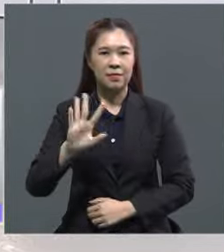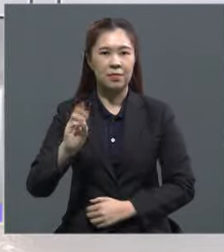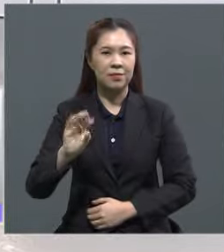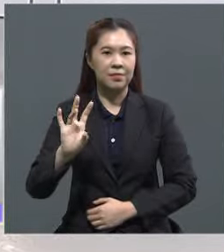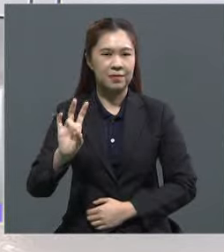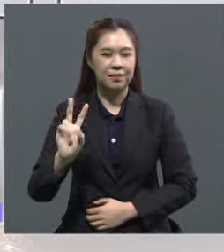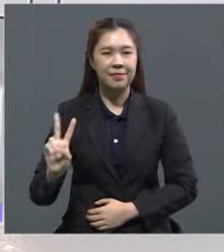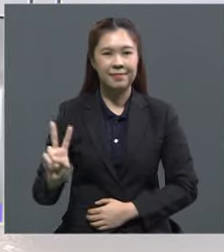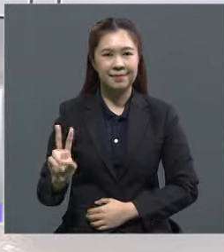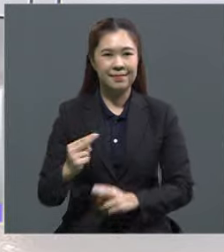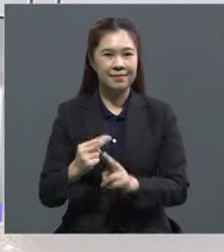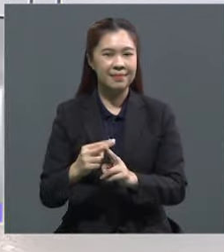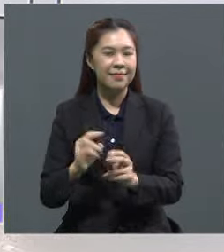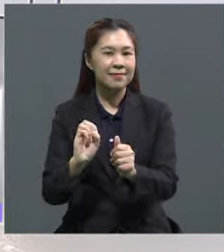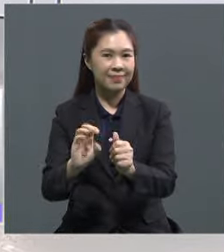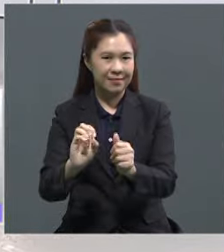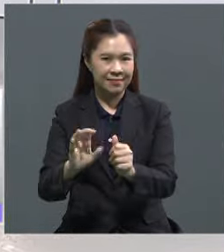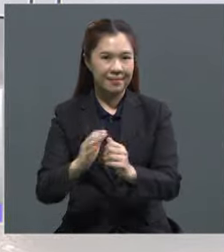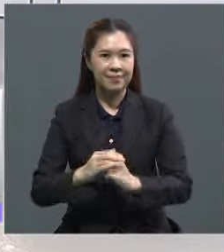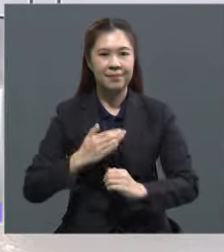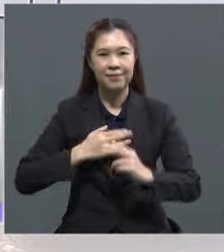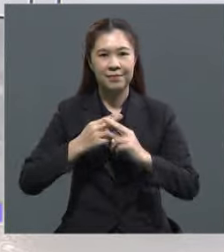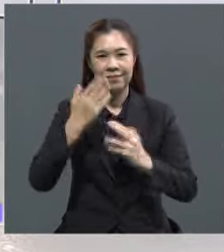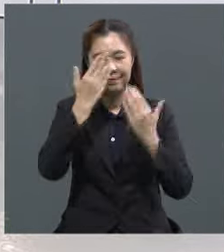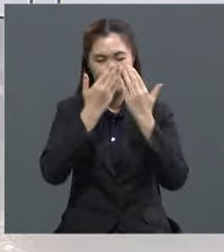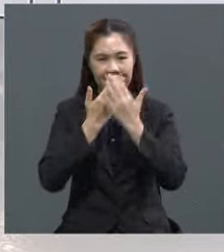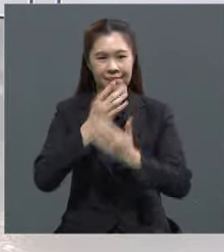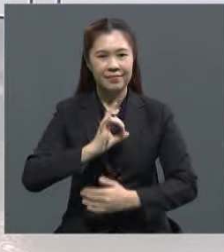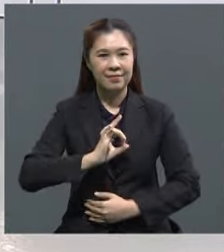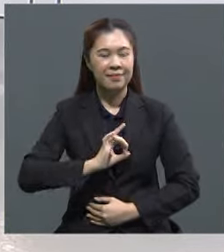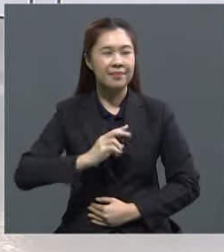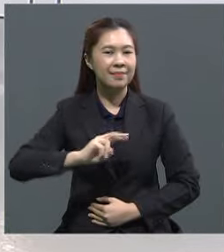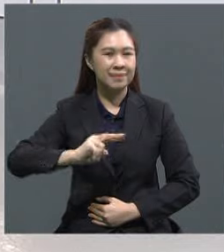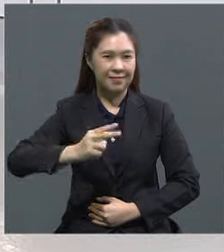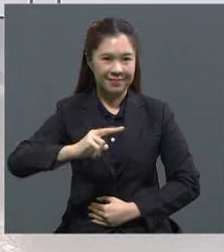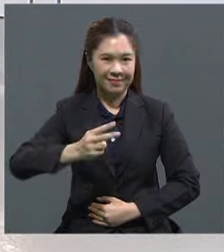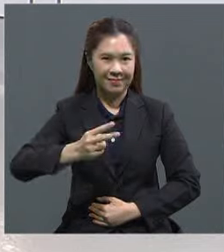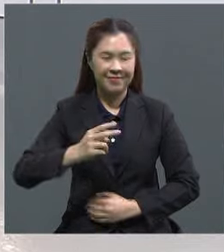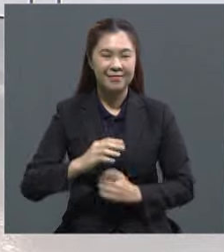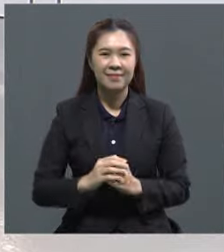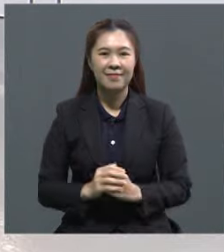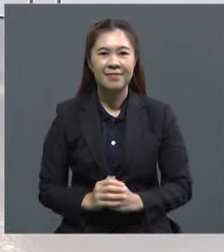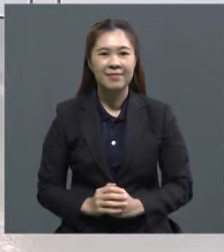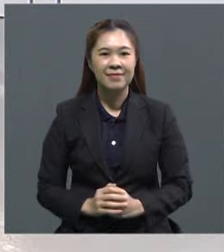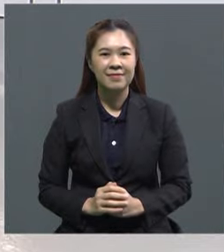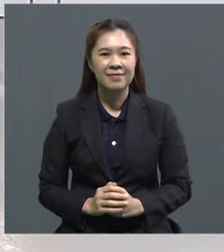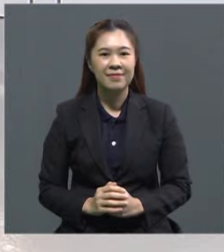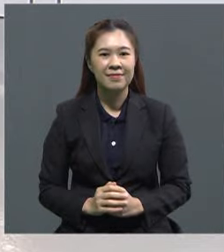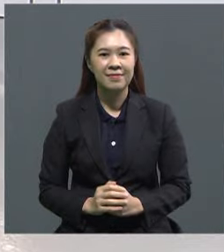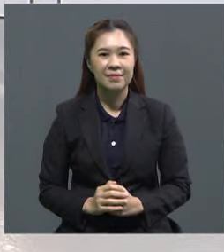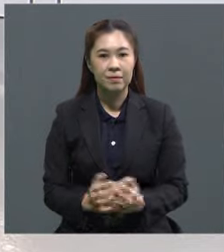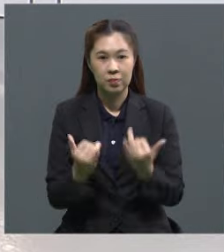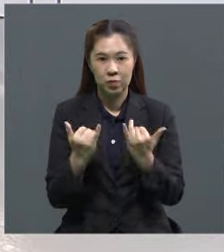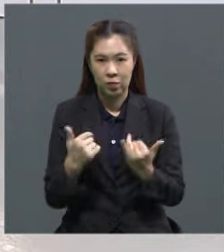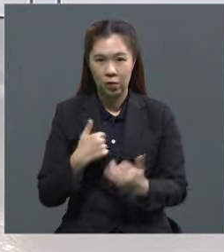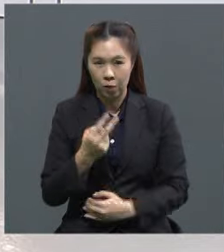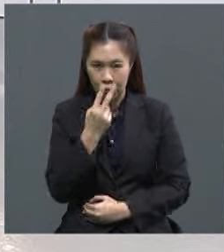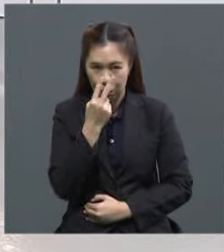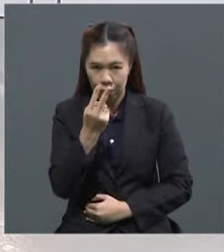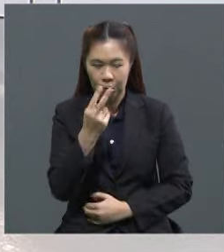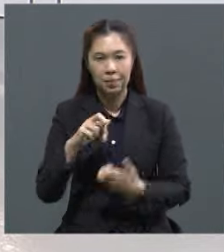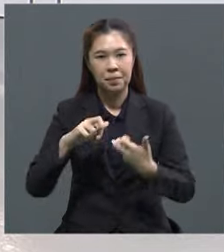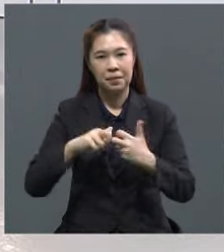วีรศักดิ์ขอบเขตดิฉันปฐมาพรหาญชัญใชัสวนล่ามภาษามือวันนี้พบกับอาจารย์กนกอรวงคำหาญค่ะครับเรายังคงเกาะติด